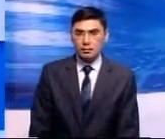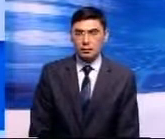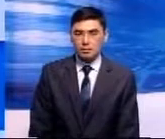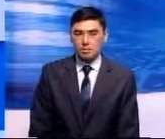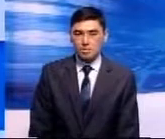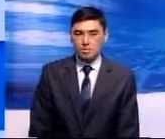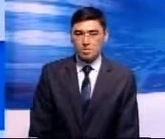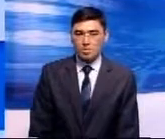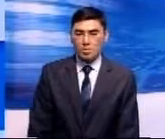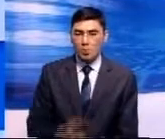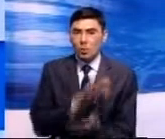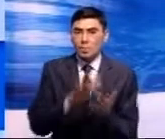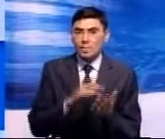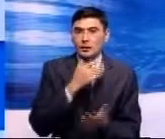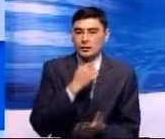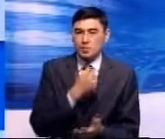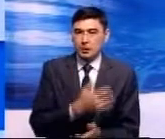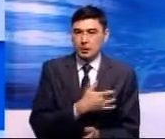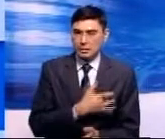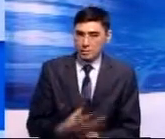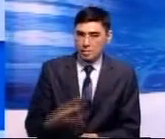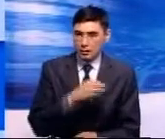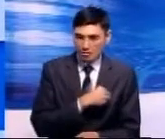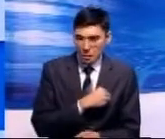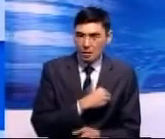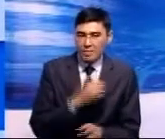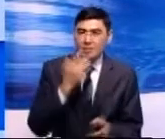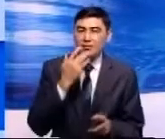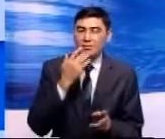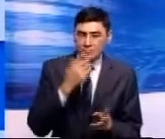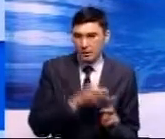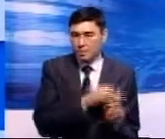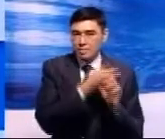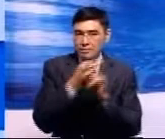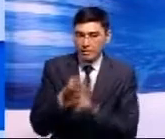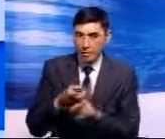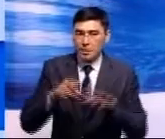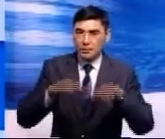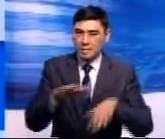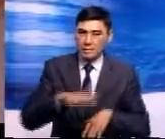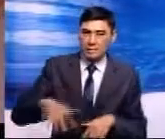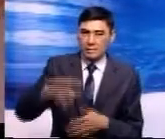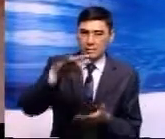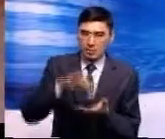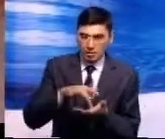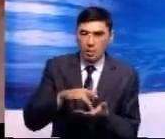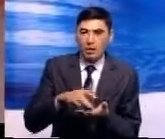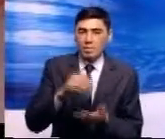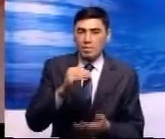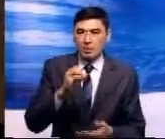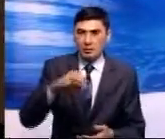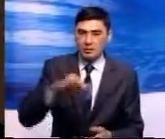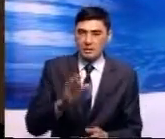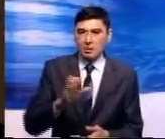«Семей». «Семей в моем сердце» в рамках празднования Дня города на Центральной площади второй раз подряд прошел масштабный фестиваль. В